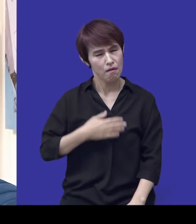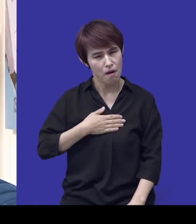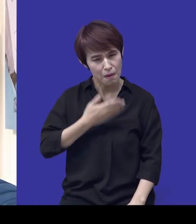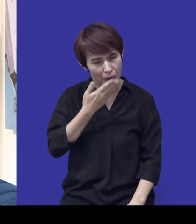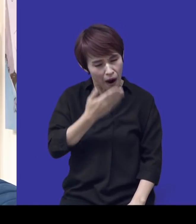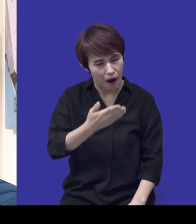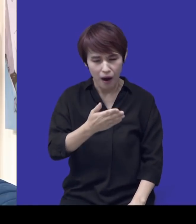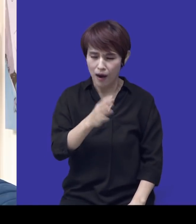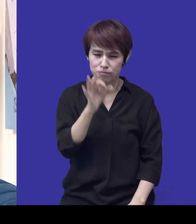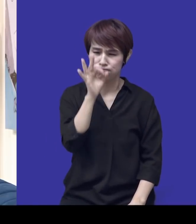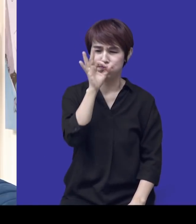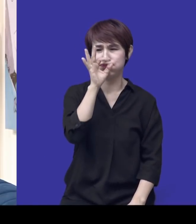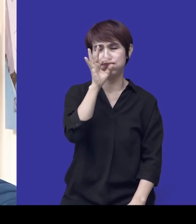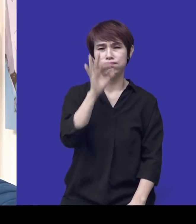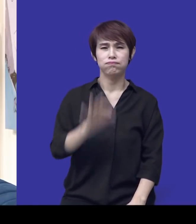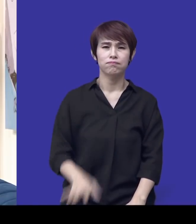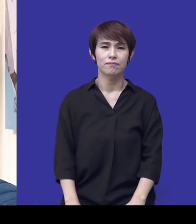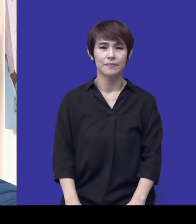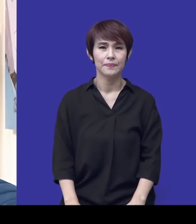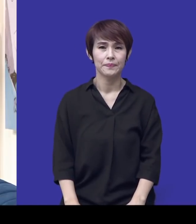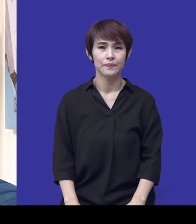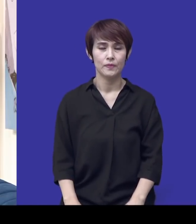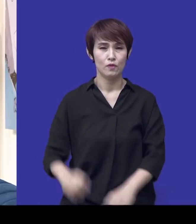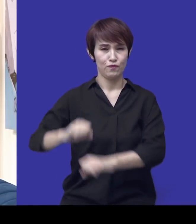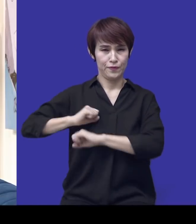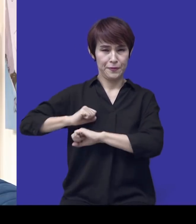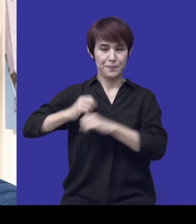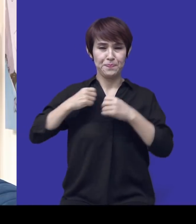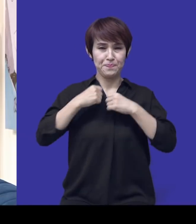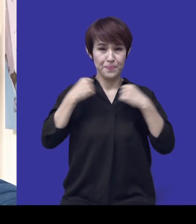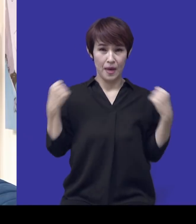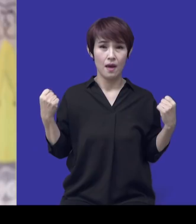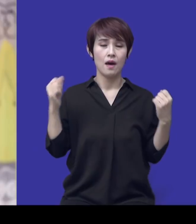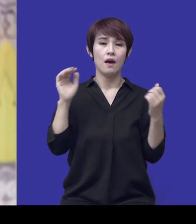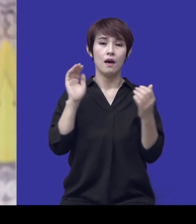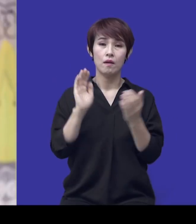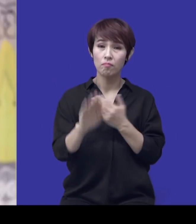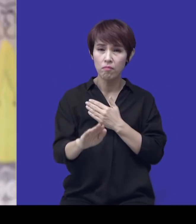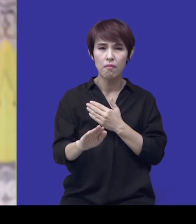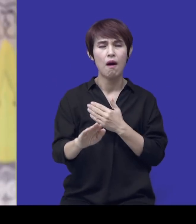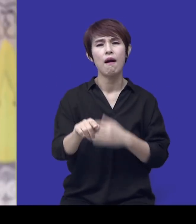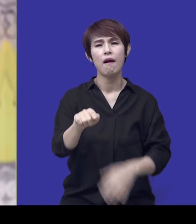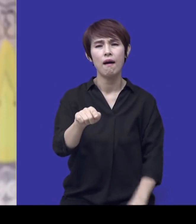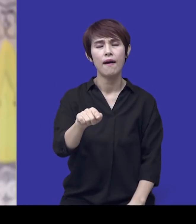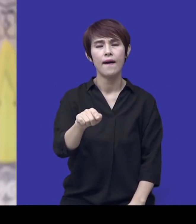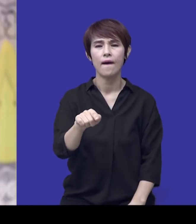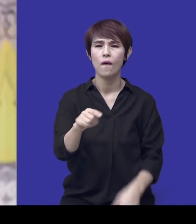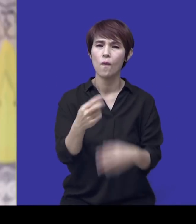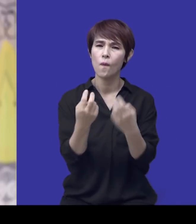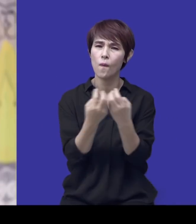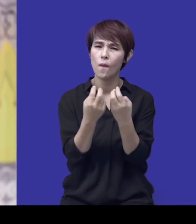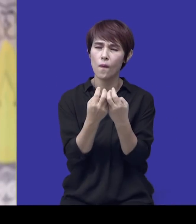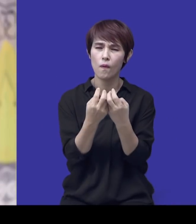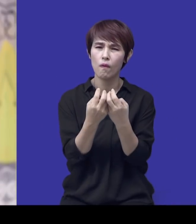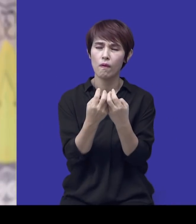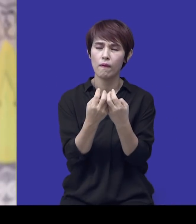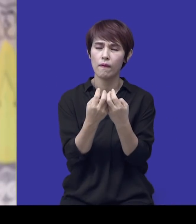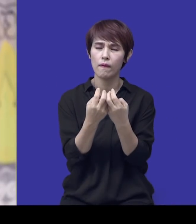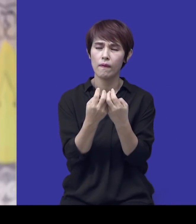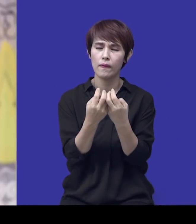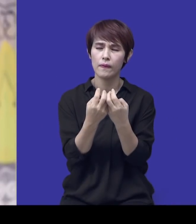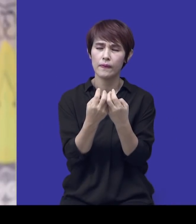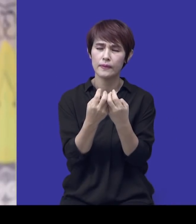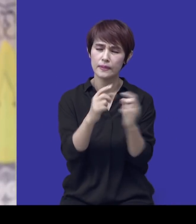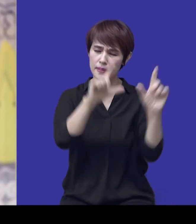거죠. 그러다가 제가 군대를 전역하고 이대로는 진짜 못 살겠다. 제대로 살